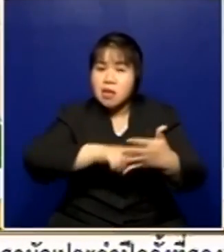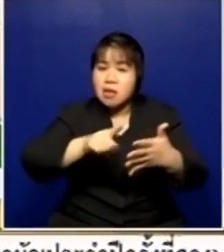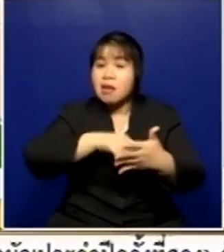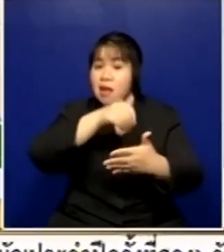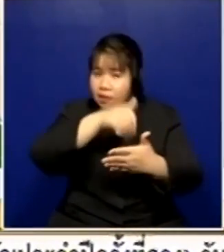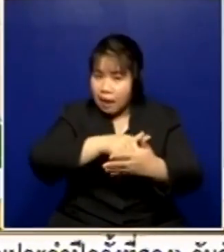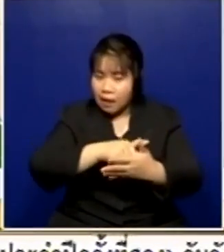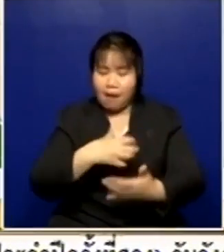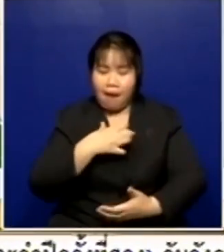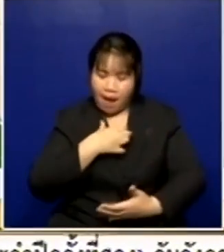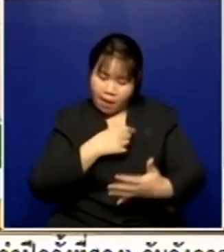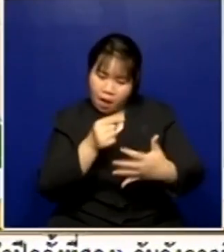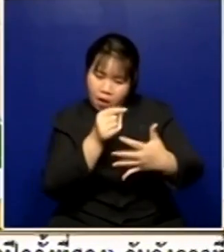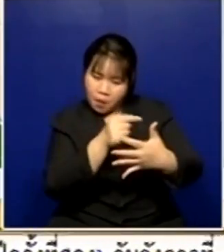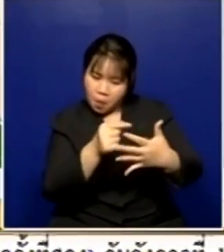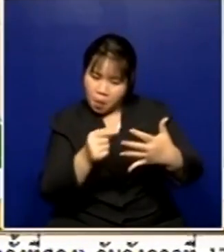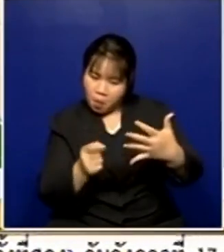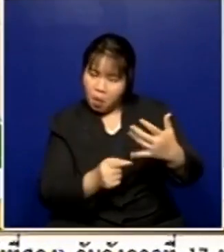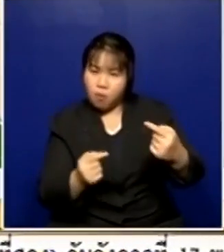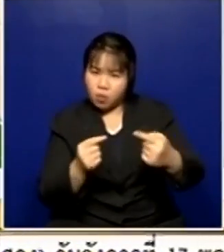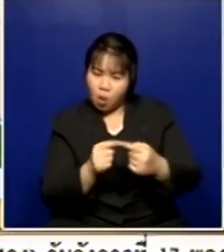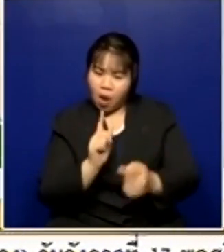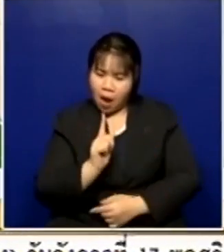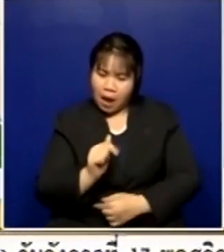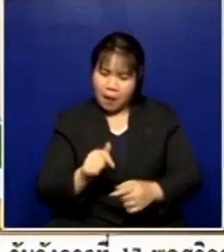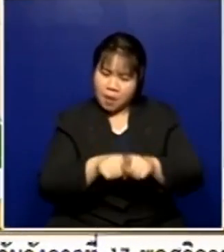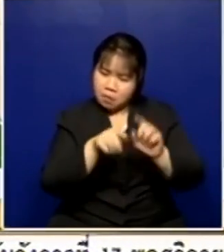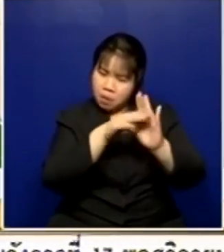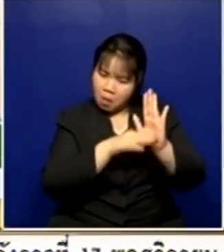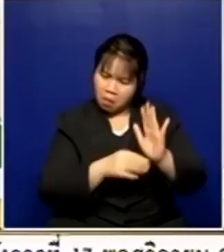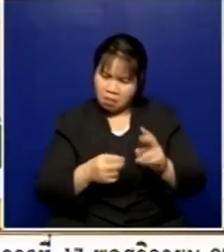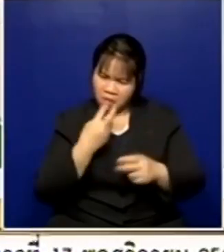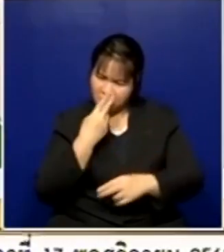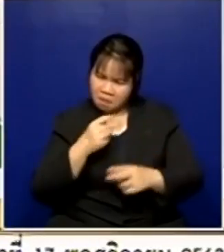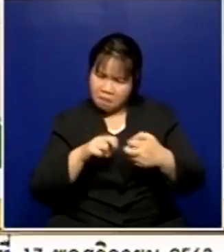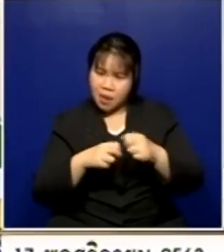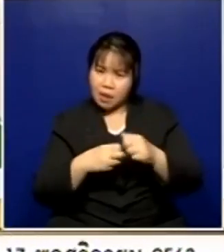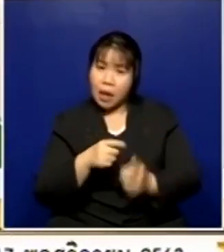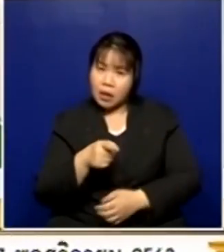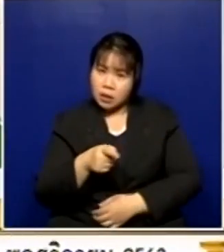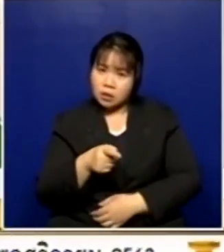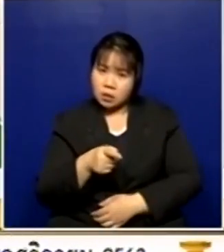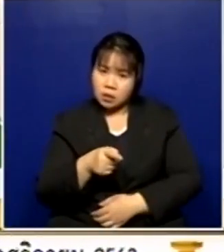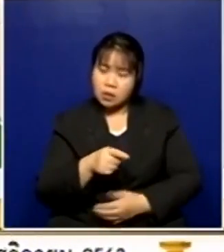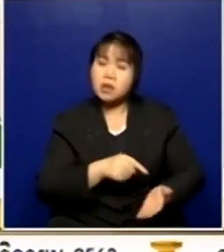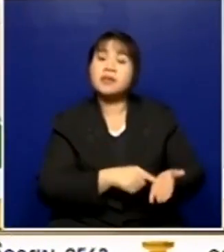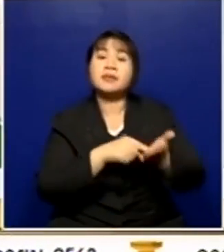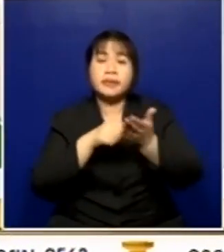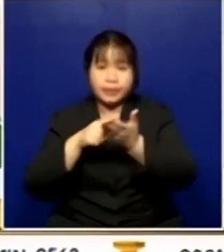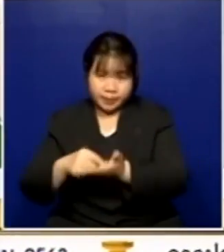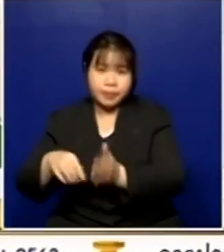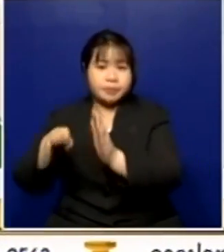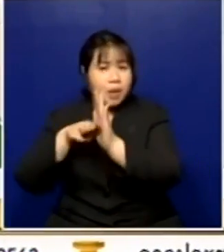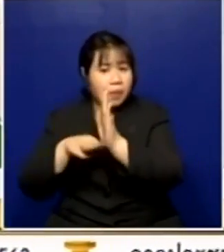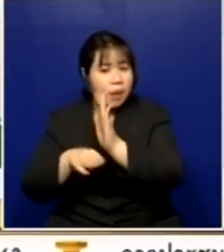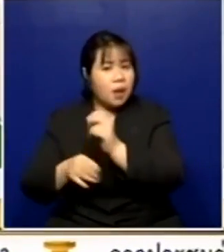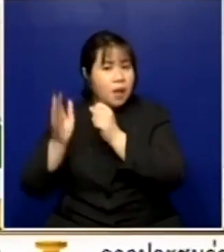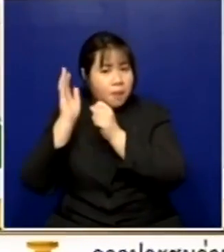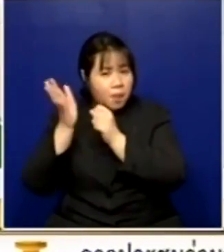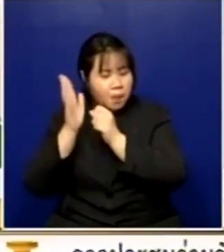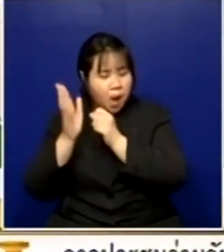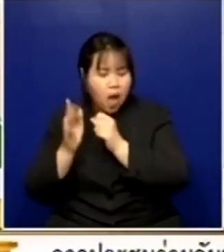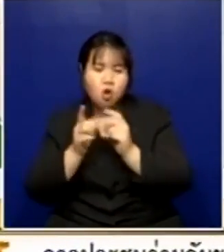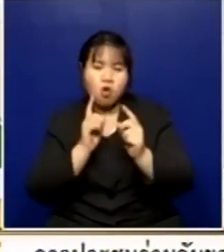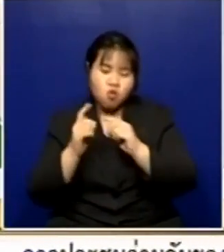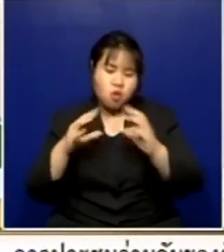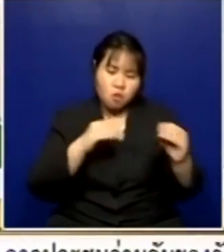ประเด็นเหล่านี้ประเด็นที่เป็นหลักการที่ประชาชนเห็นว่าเป็นปัญหาดังกล่าวนี้ได้เข้าสู่กระบวนการอภิปรายถกเถียง